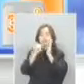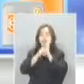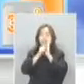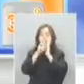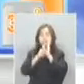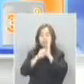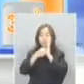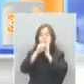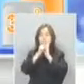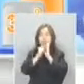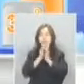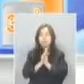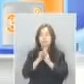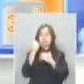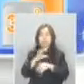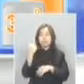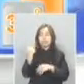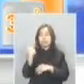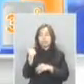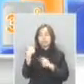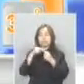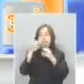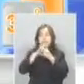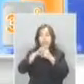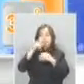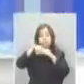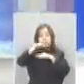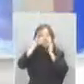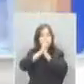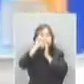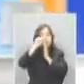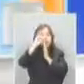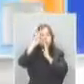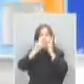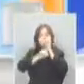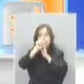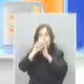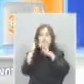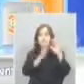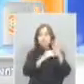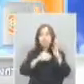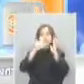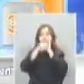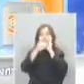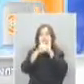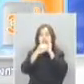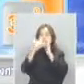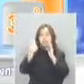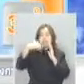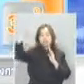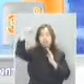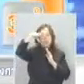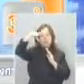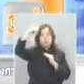ศนุโลกและตาก อ่หัภมิระหวาง 22 ถึ 36 องค์สาเสยวเสียดภาคตรวนออกเฉนเอากาศร้และมฟาหลวในตอนกลงวัน